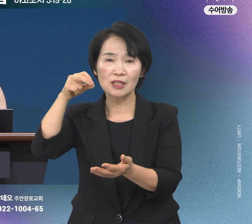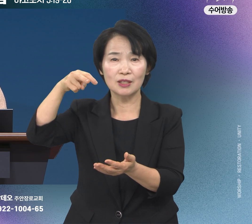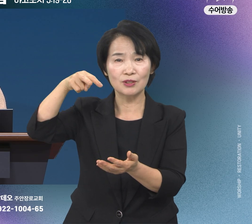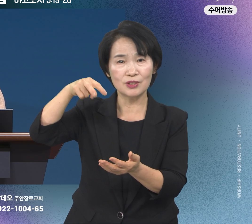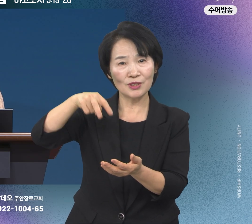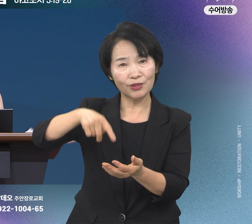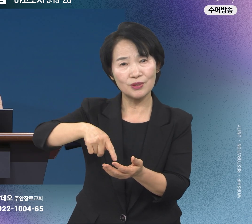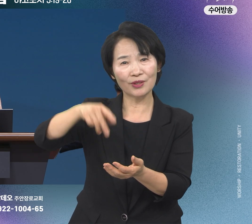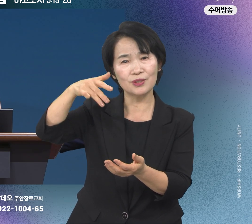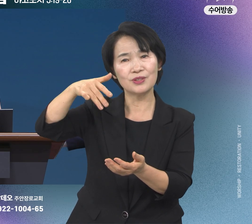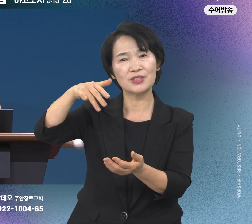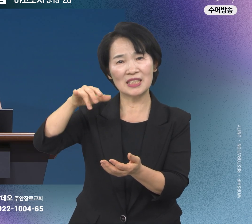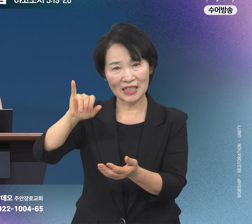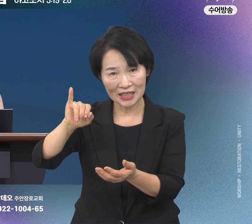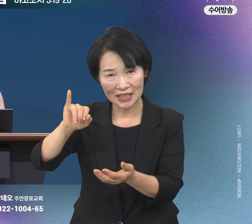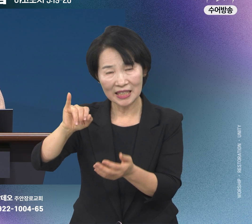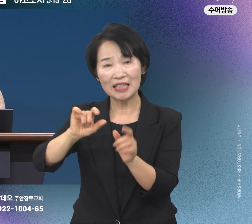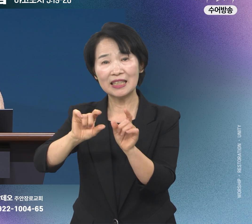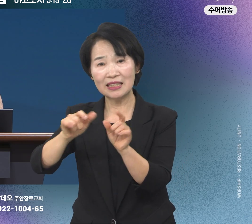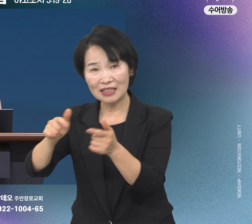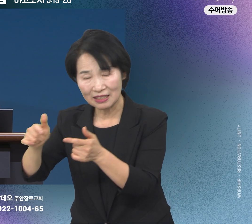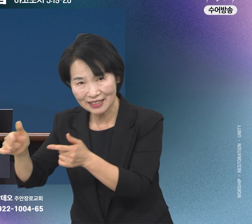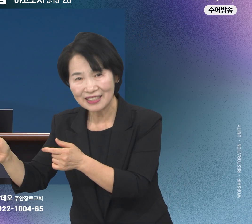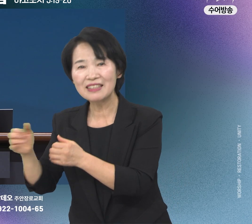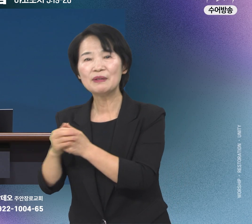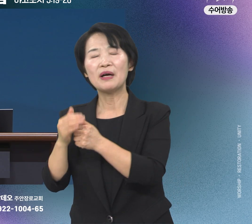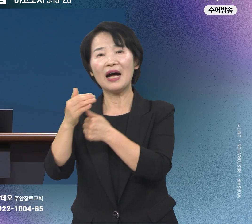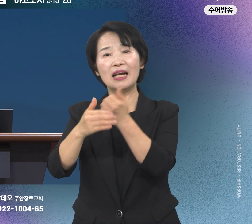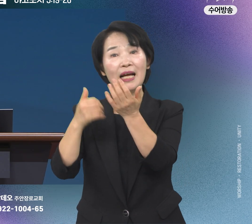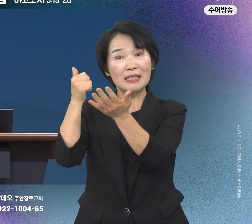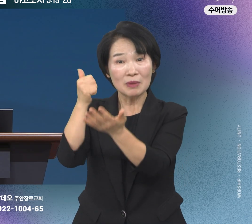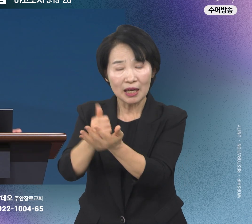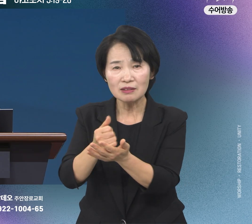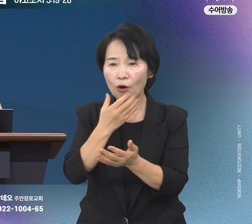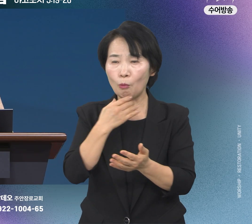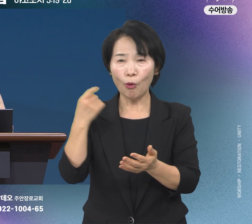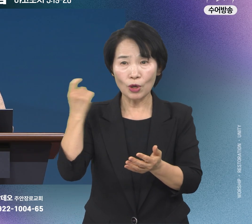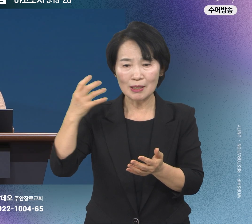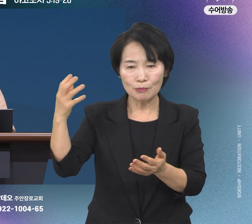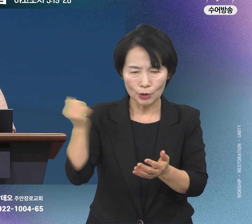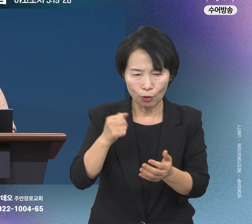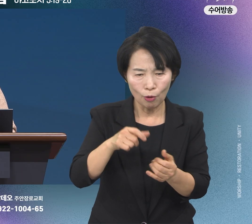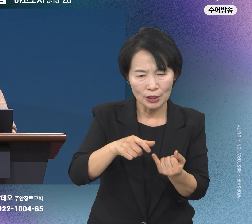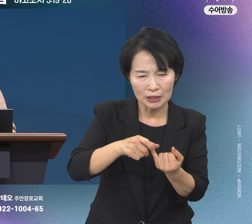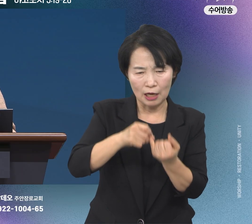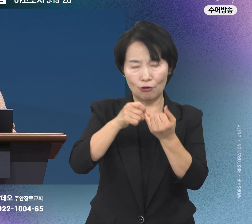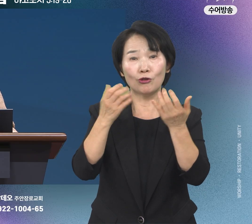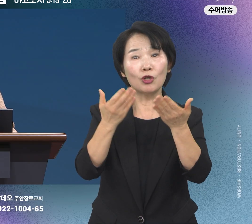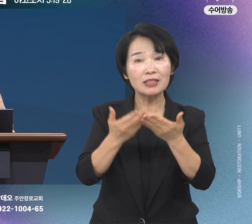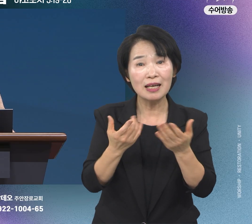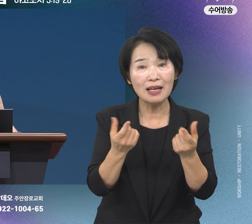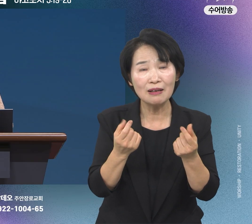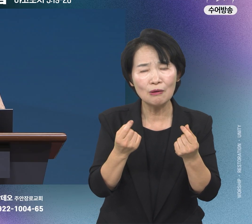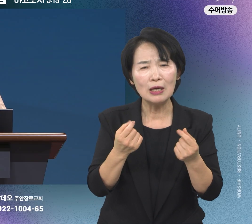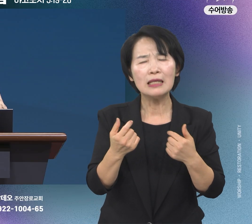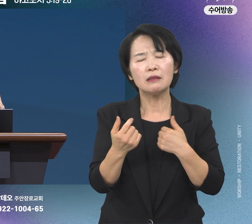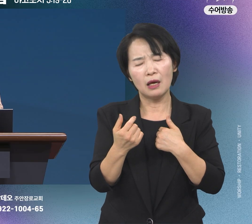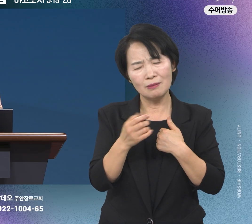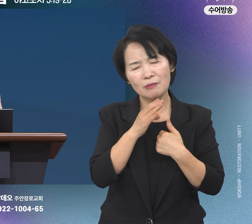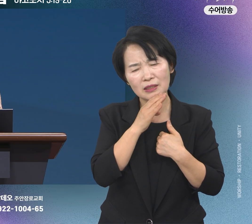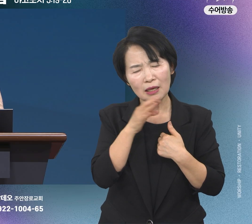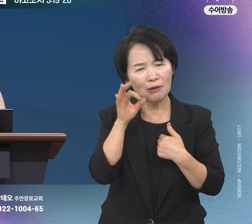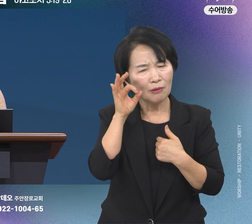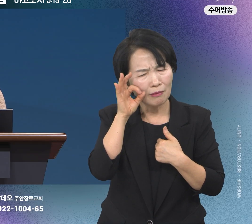하나님이 이 복음으로 살려주신 이야기로 됐듯이 나에게는 수치고 나에게는